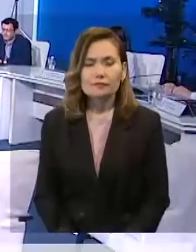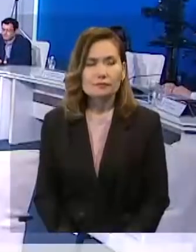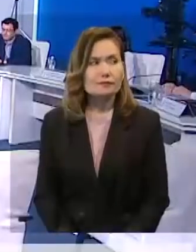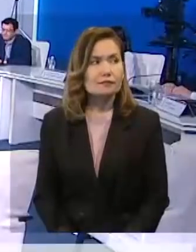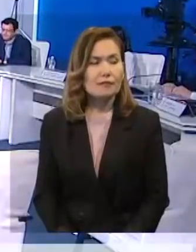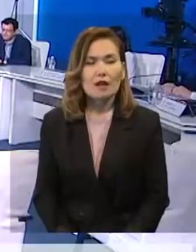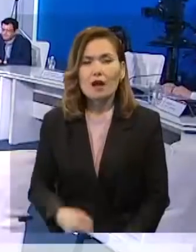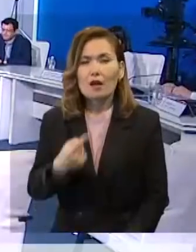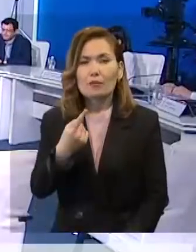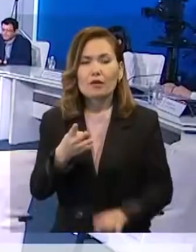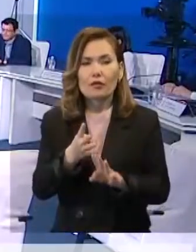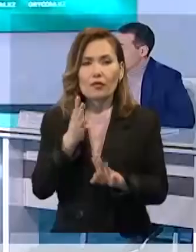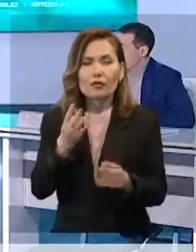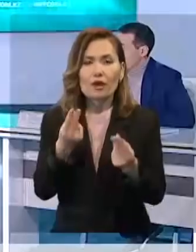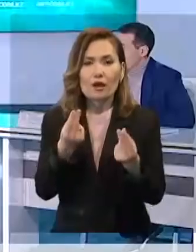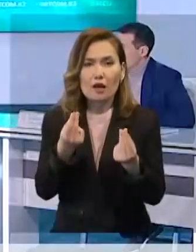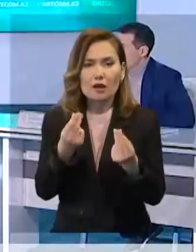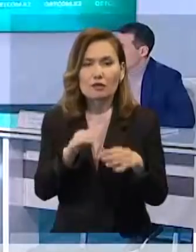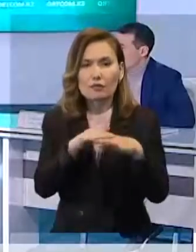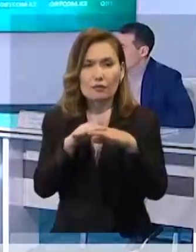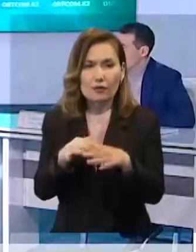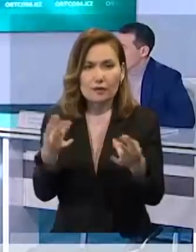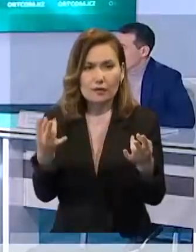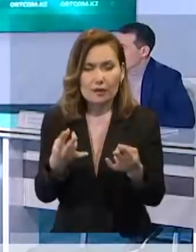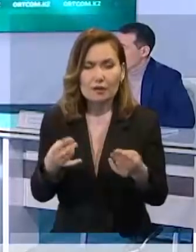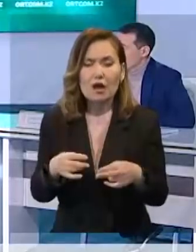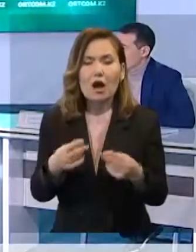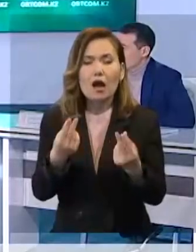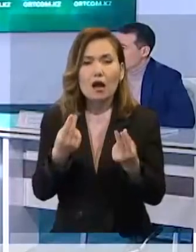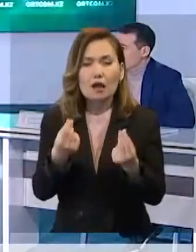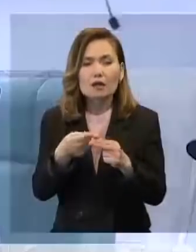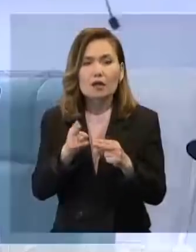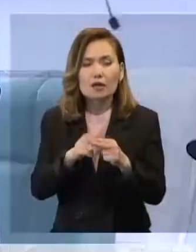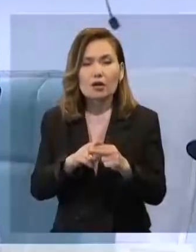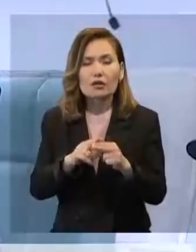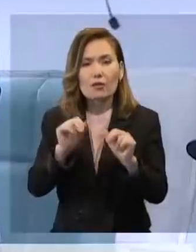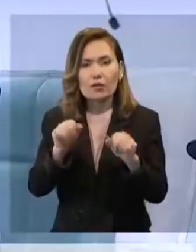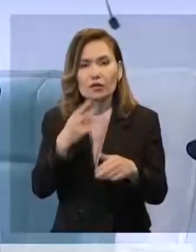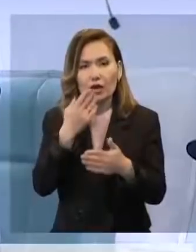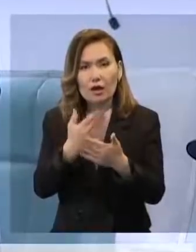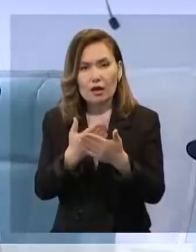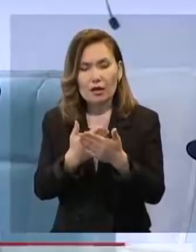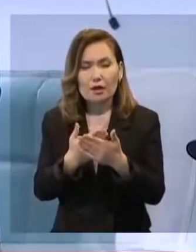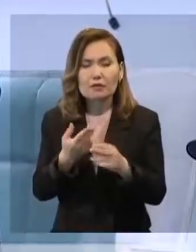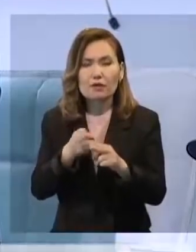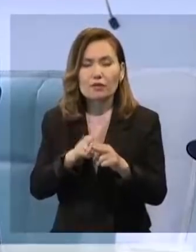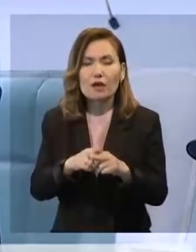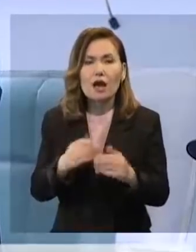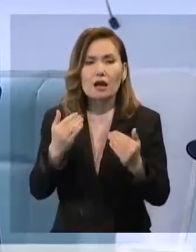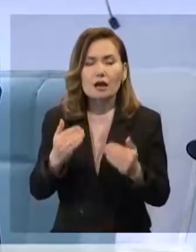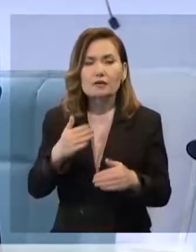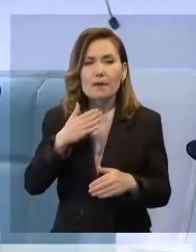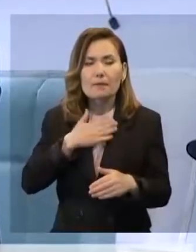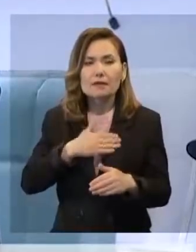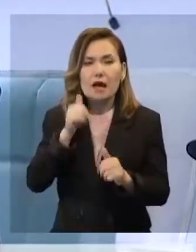Бірінші кезекте қаржыны қажет ететін мәселе. Сол себепті қаржының мүмкіндігіне қарай, оның үстіне қазір біз